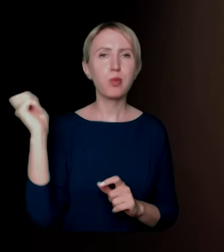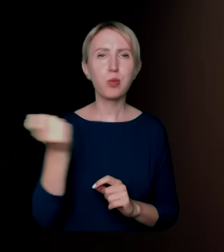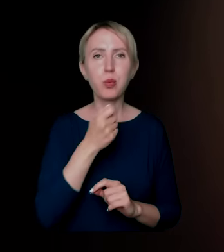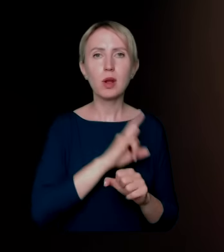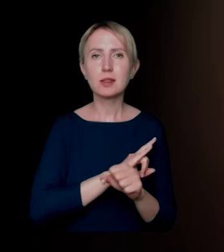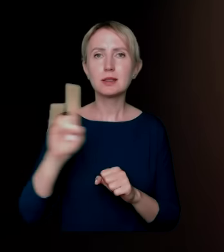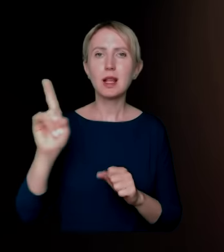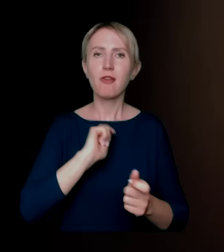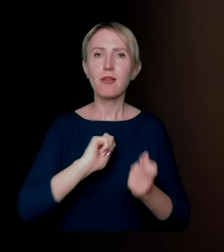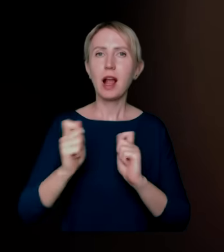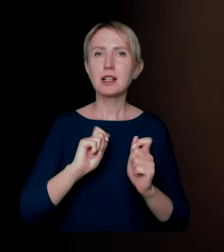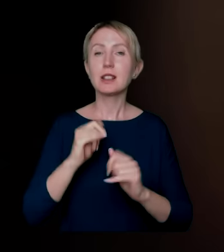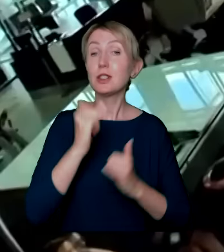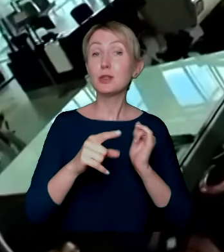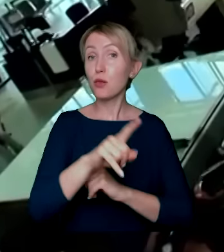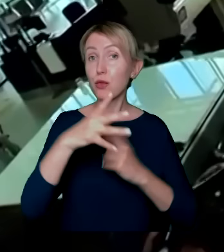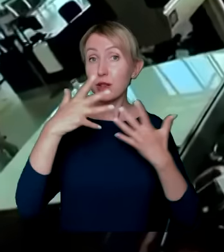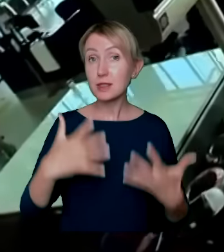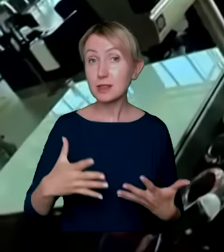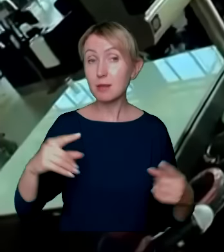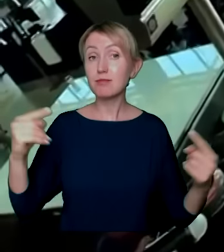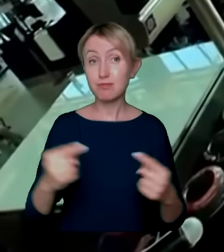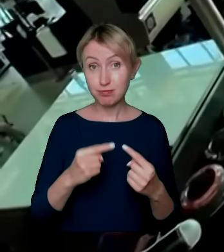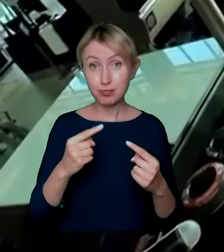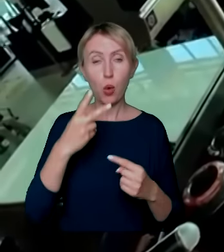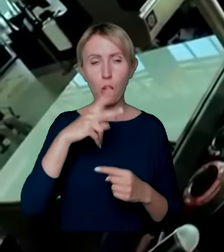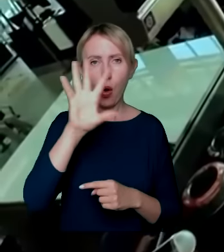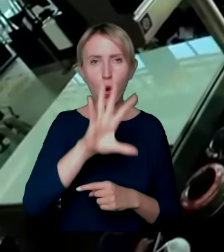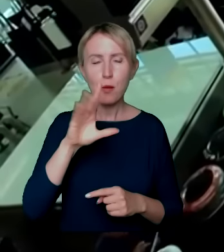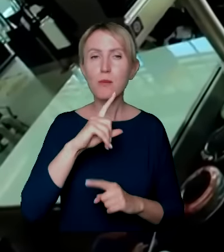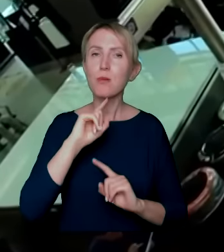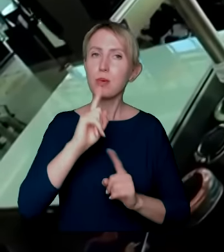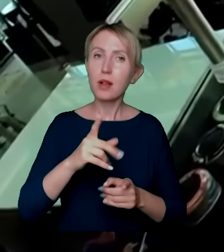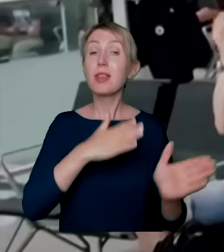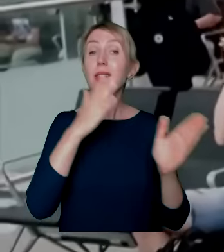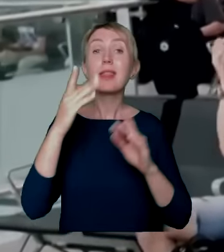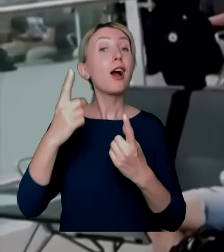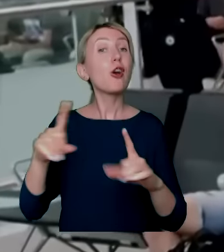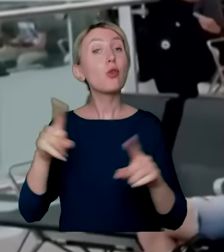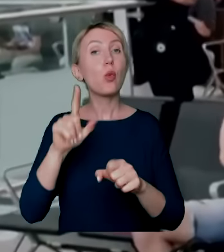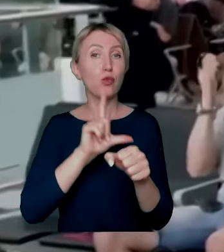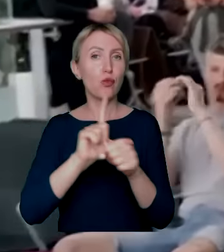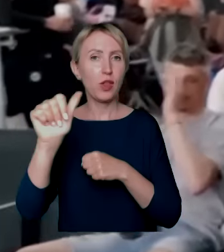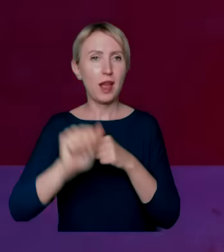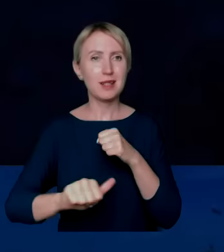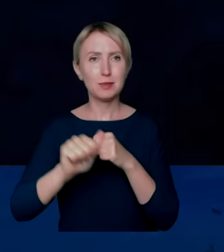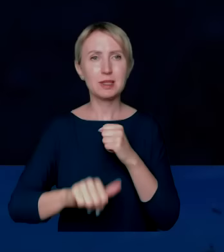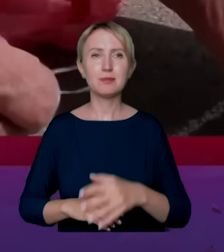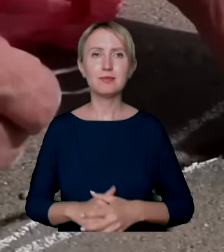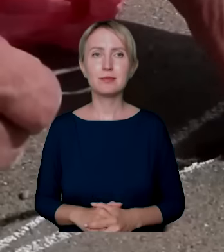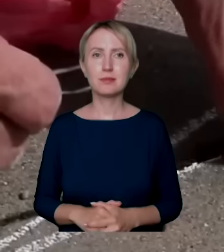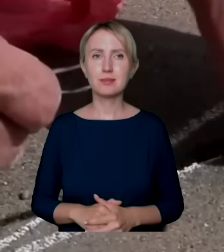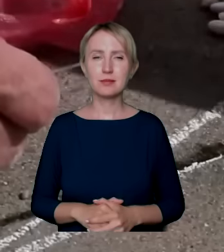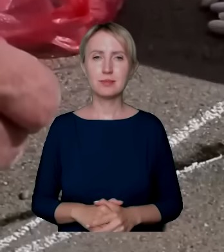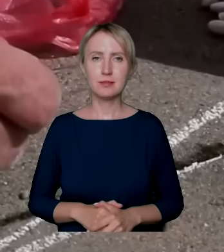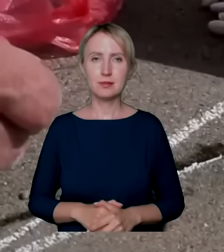wakacje. Jeśli chcą Państwo załapać się na takie wydarzenie, podpowiadamy. Kolejny koncert 12 lipca.